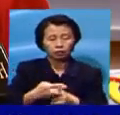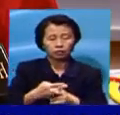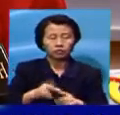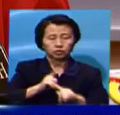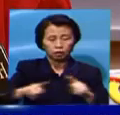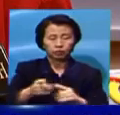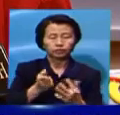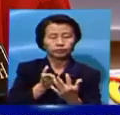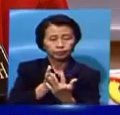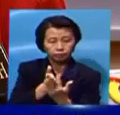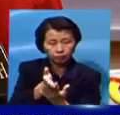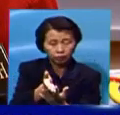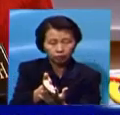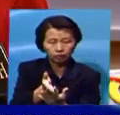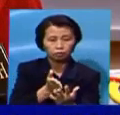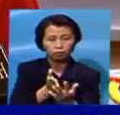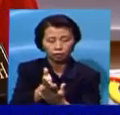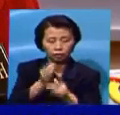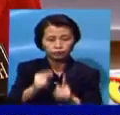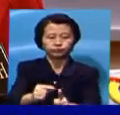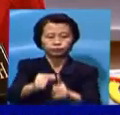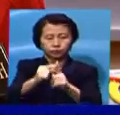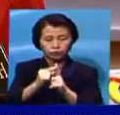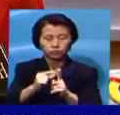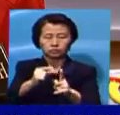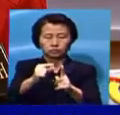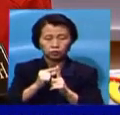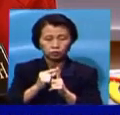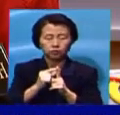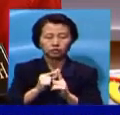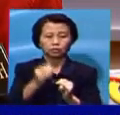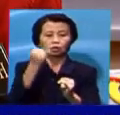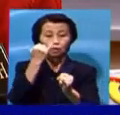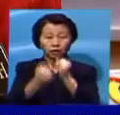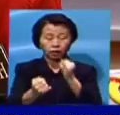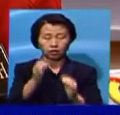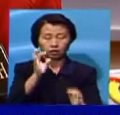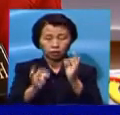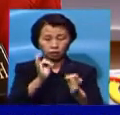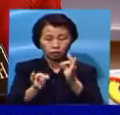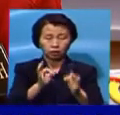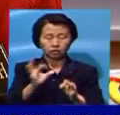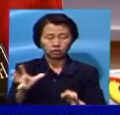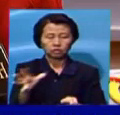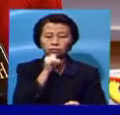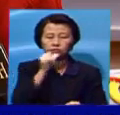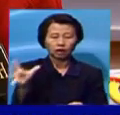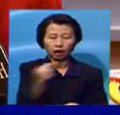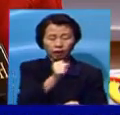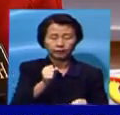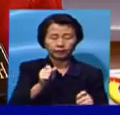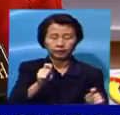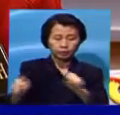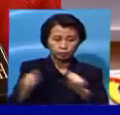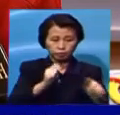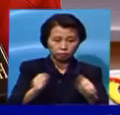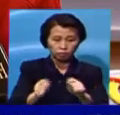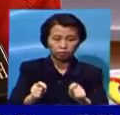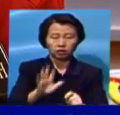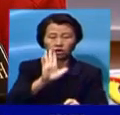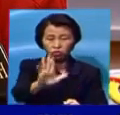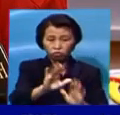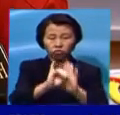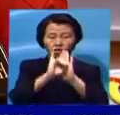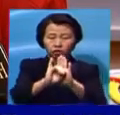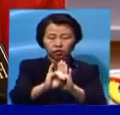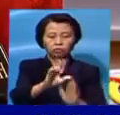hanya melalui kenyataan-kenyataan akhirnya n kalau tak mengambil tindakan kredibiliti dij itu